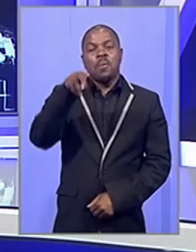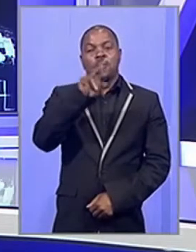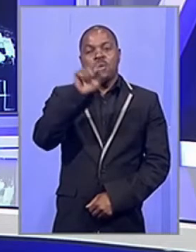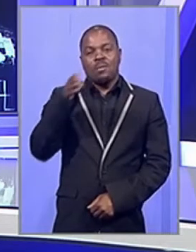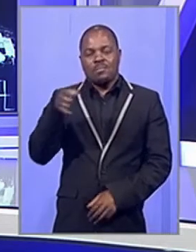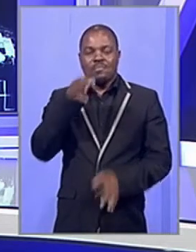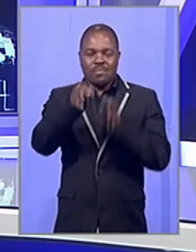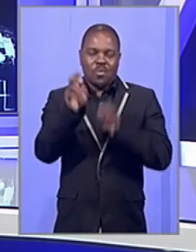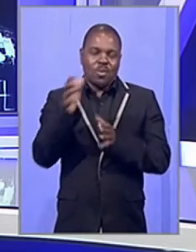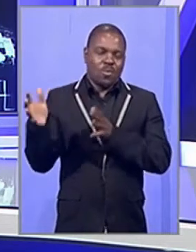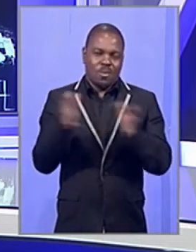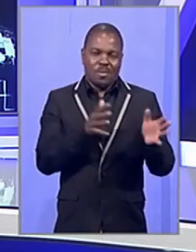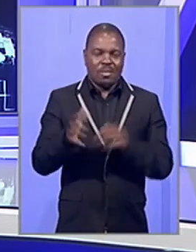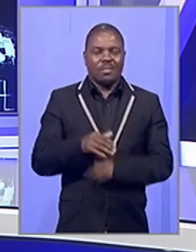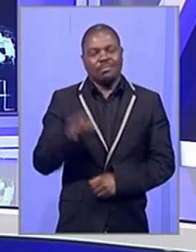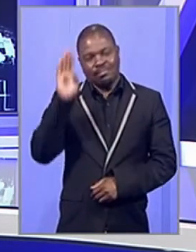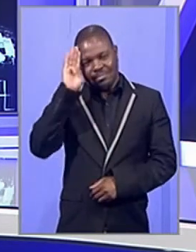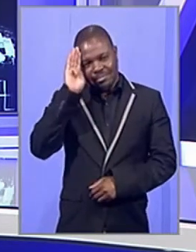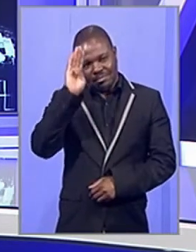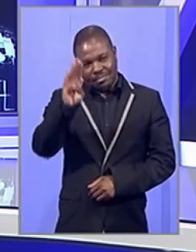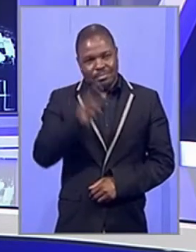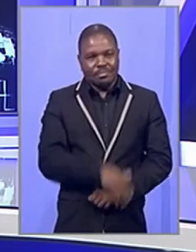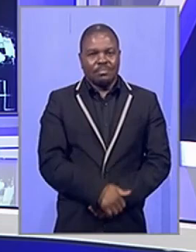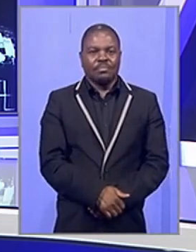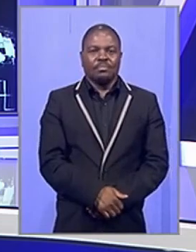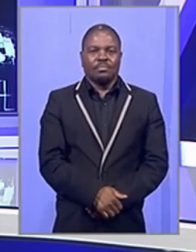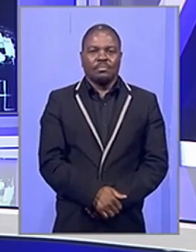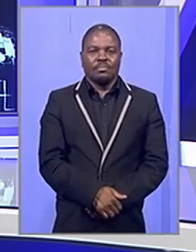ya maemo a boso Thobela.